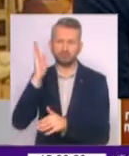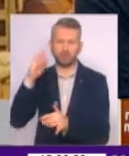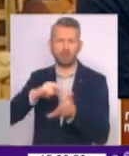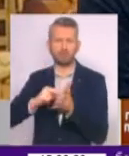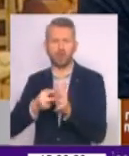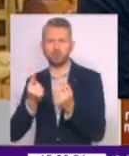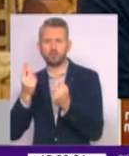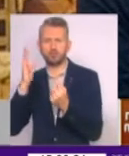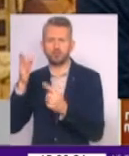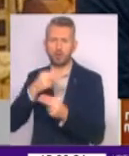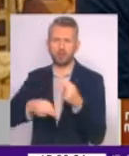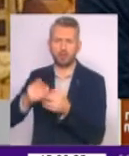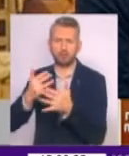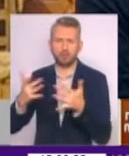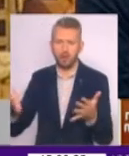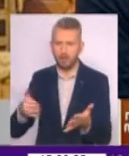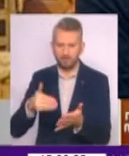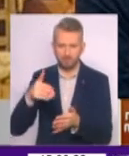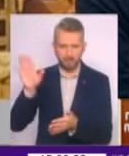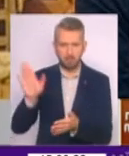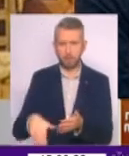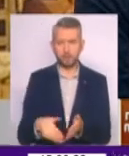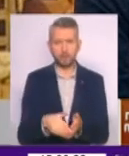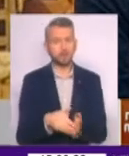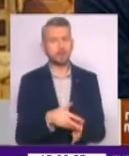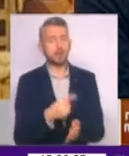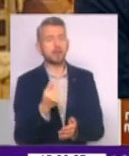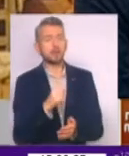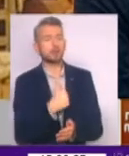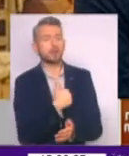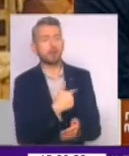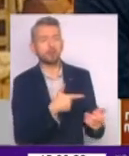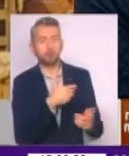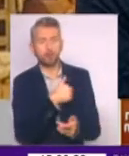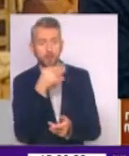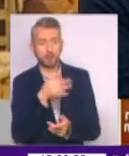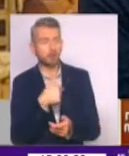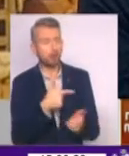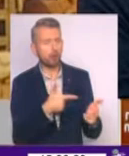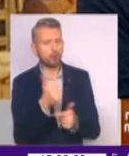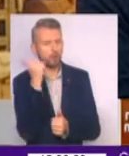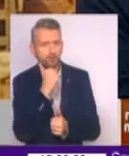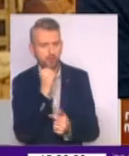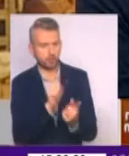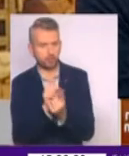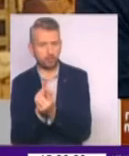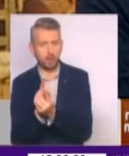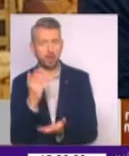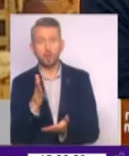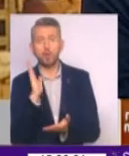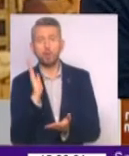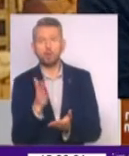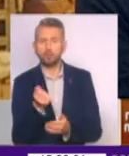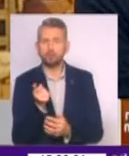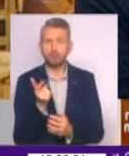але єдине, що я хочу сказати, я готовий там хоч щодня зустрічатись, якщо будуть численні звернення, а це